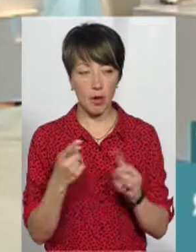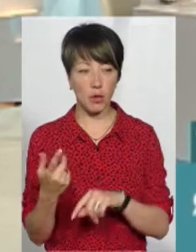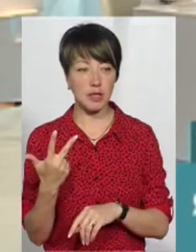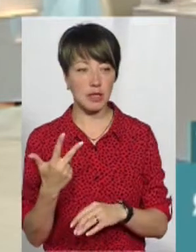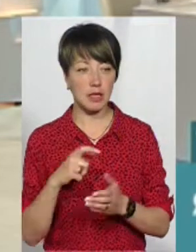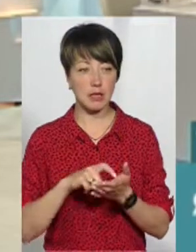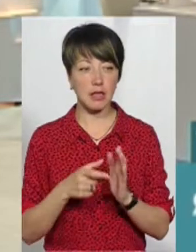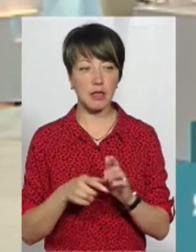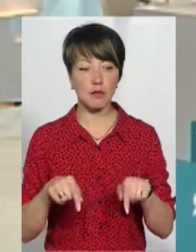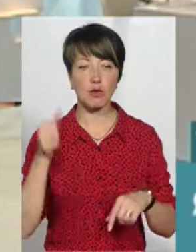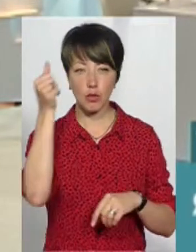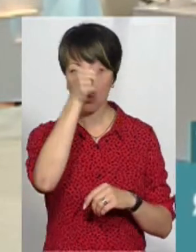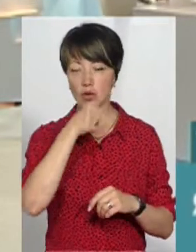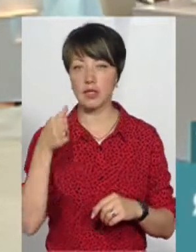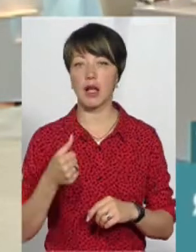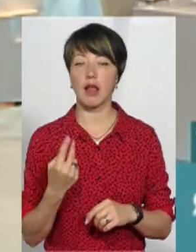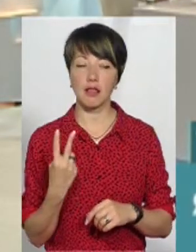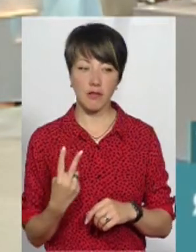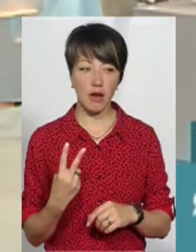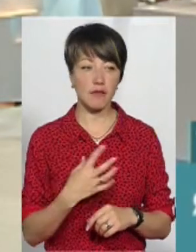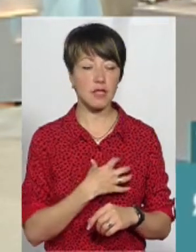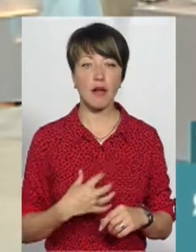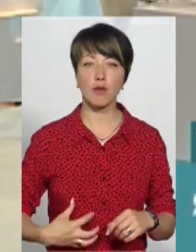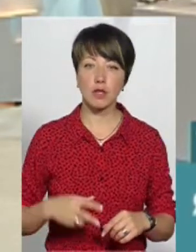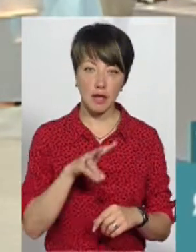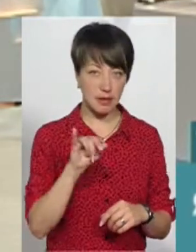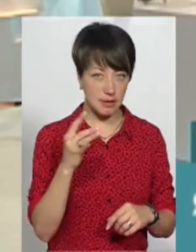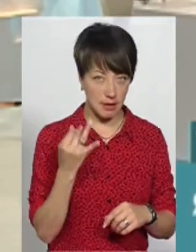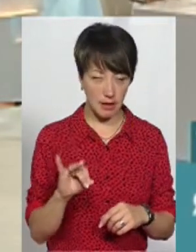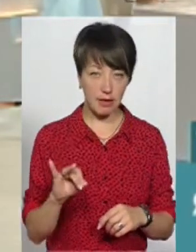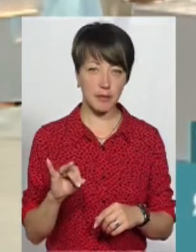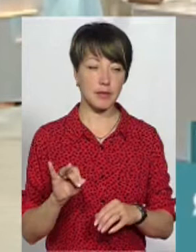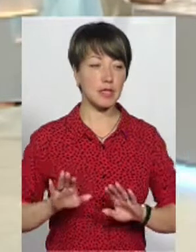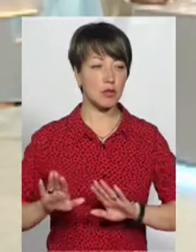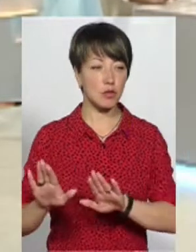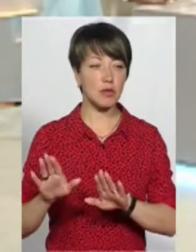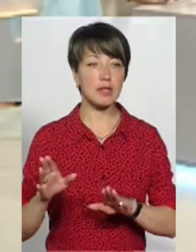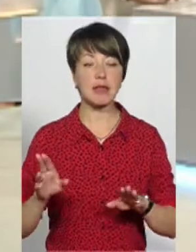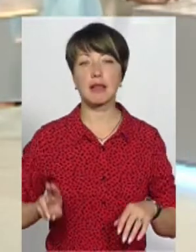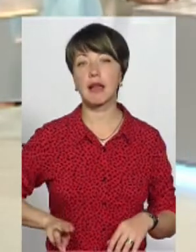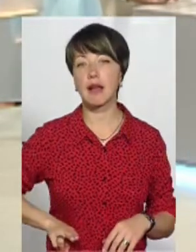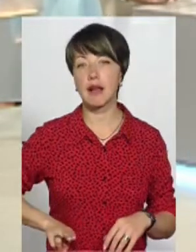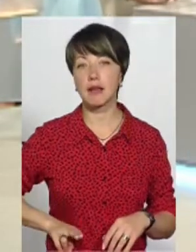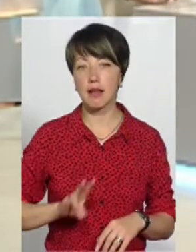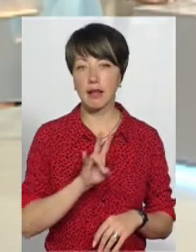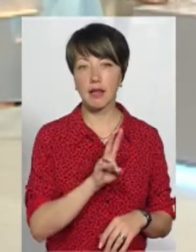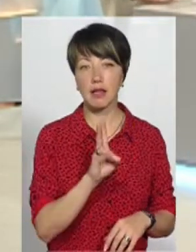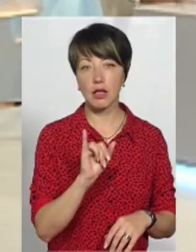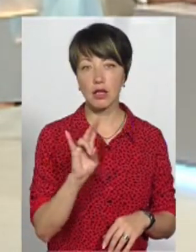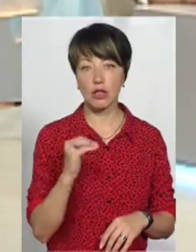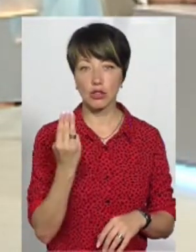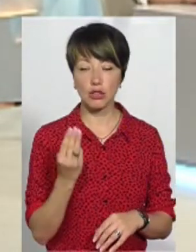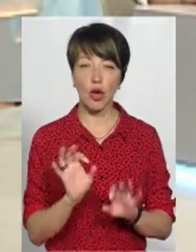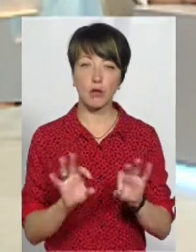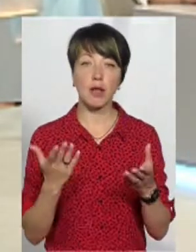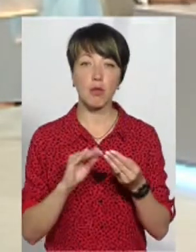3-й клас в цьому році. 2 таких у Славутському ліцеї «Успіх». Заступниця директора Надія Кінаш розповіла, з